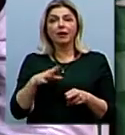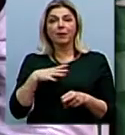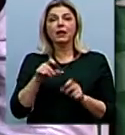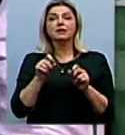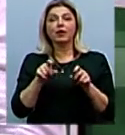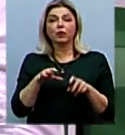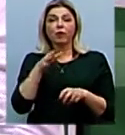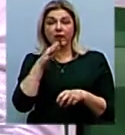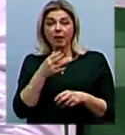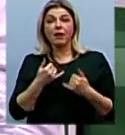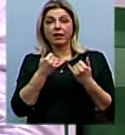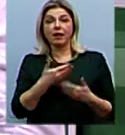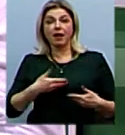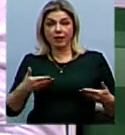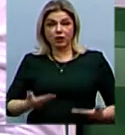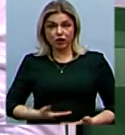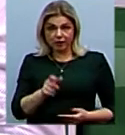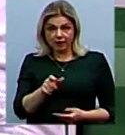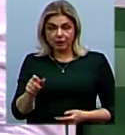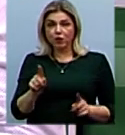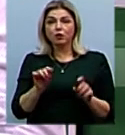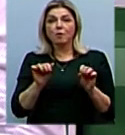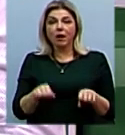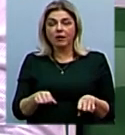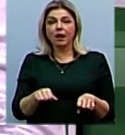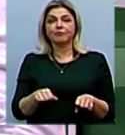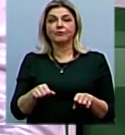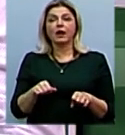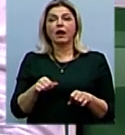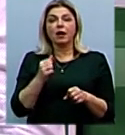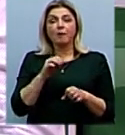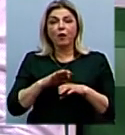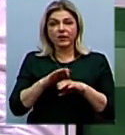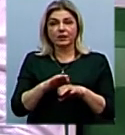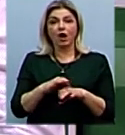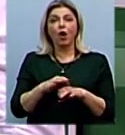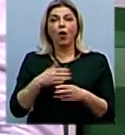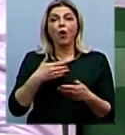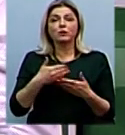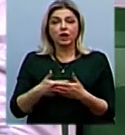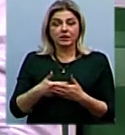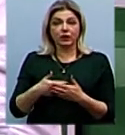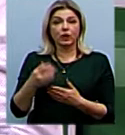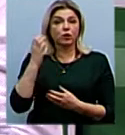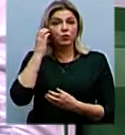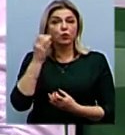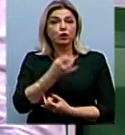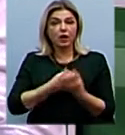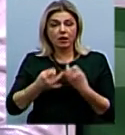нас, жителей, чтобы мы могли провести общественное слушание, которое, кстати, мы тоже перенесли, потому